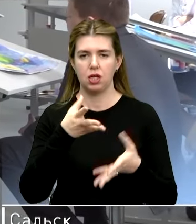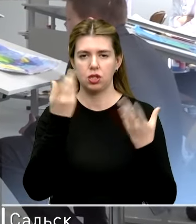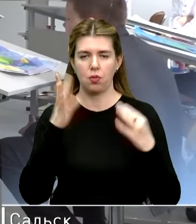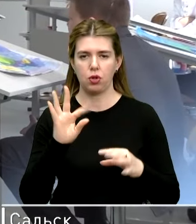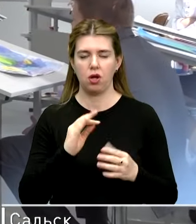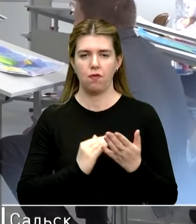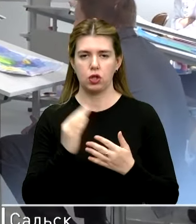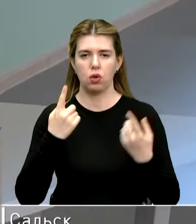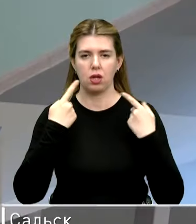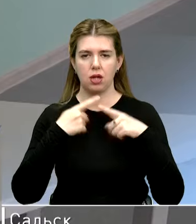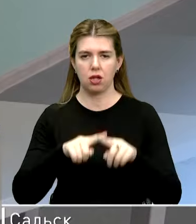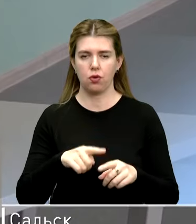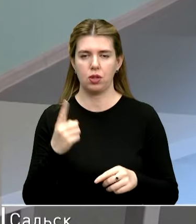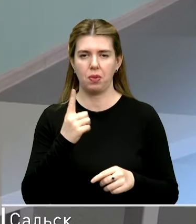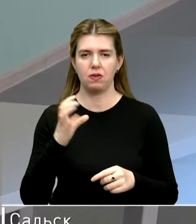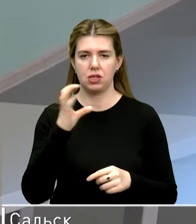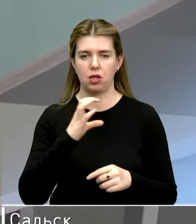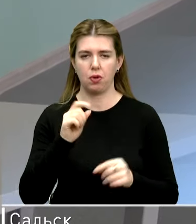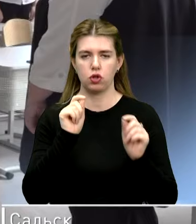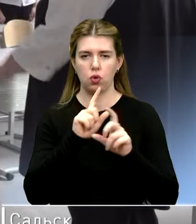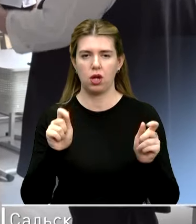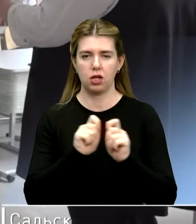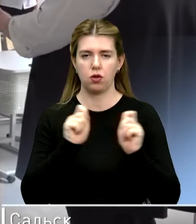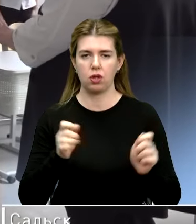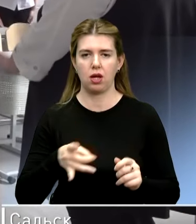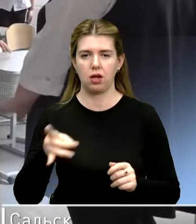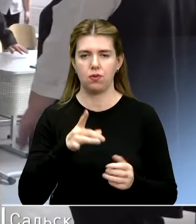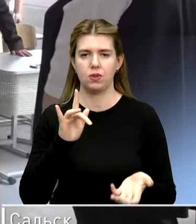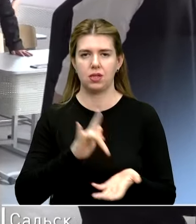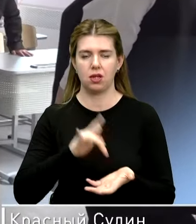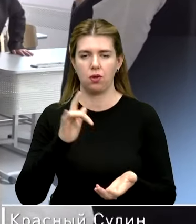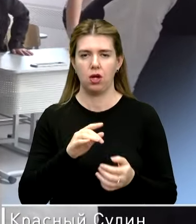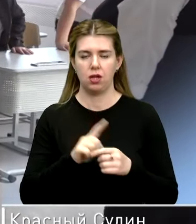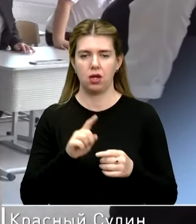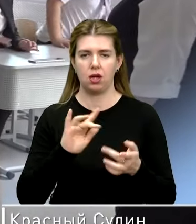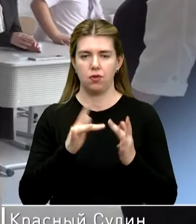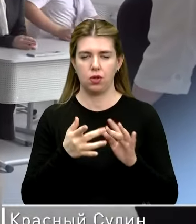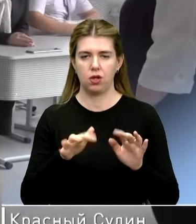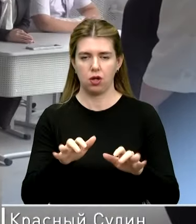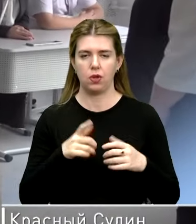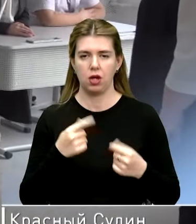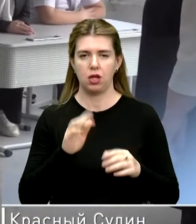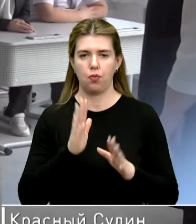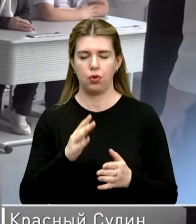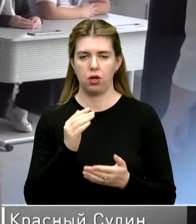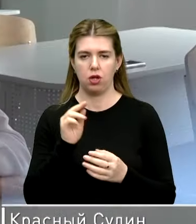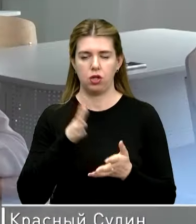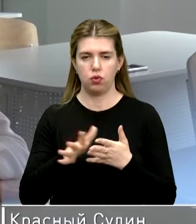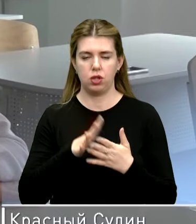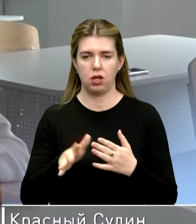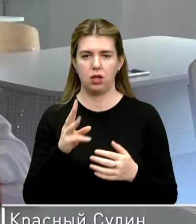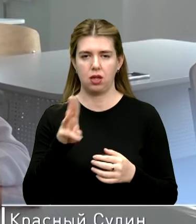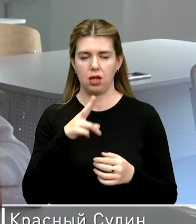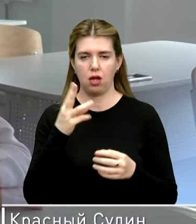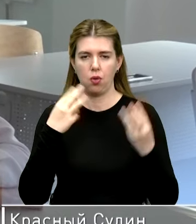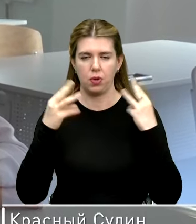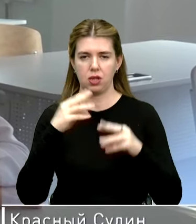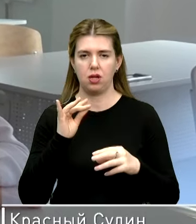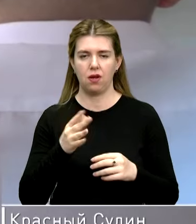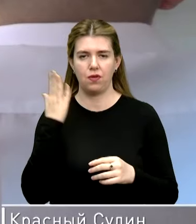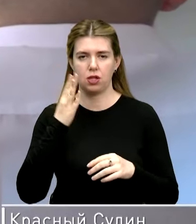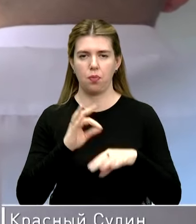забудут и о высоких технологиях. С 1 сентября в школе откроют региональный центр IT-куб, где ребята смогут программировать и строить 3D-модели. И,